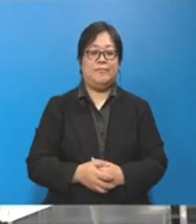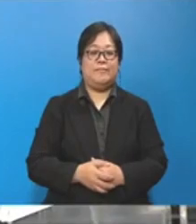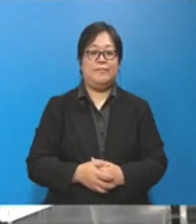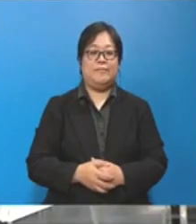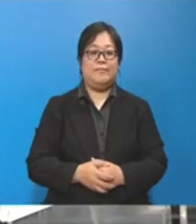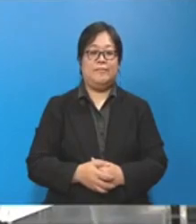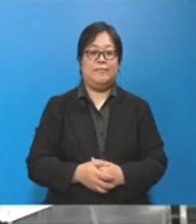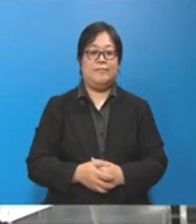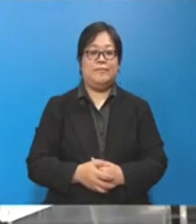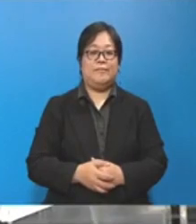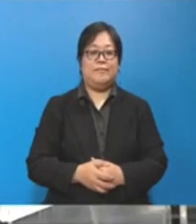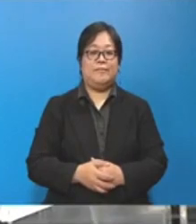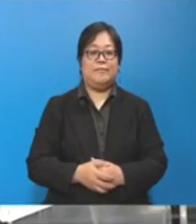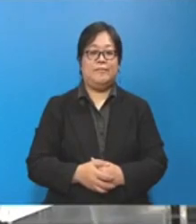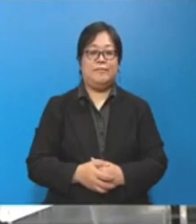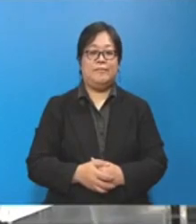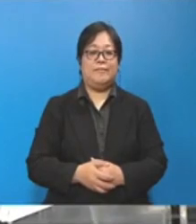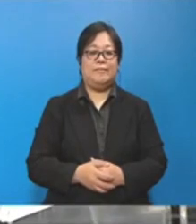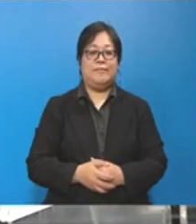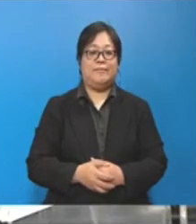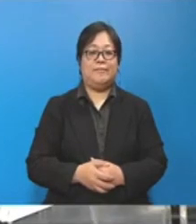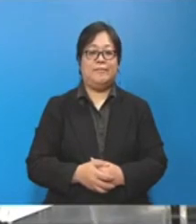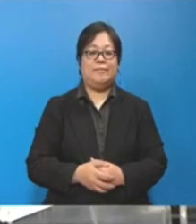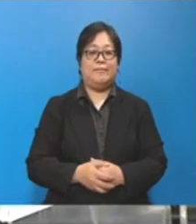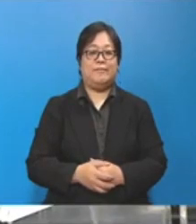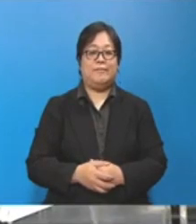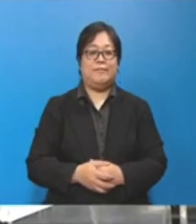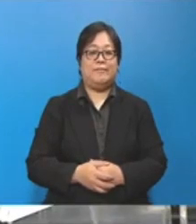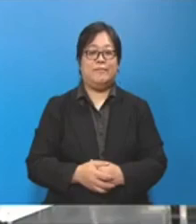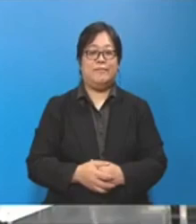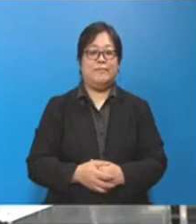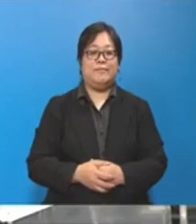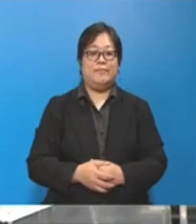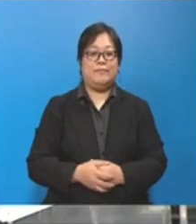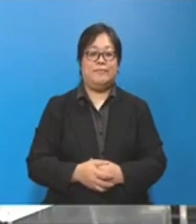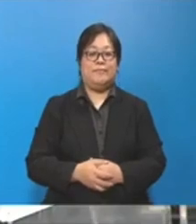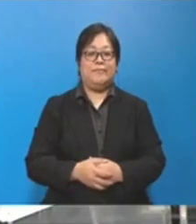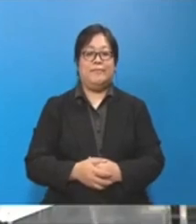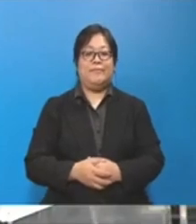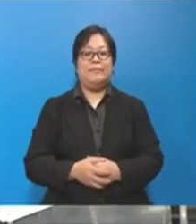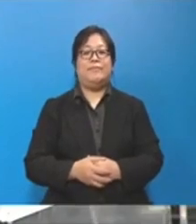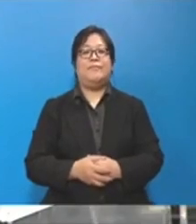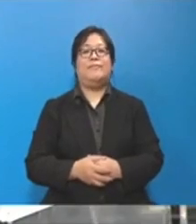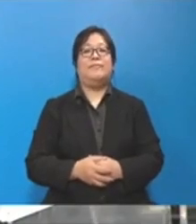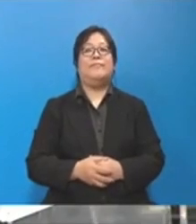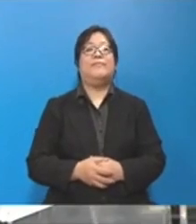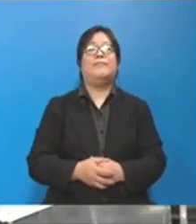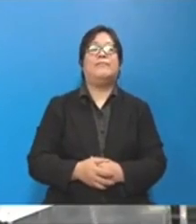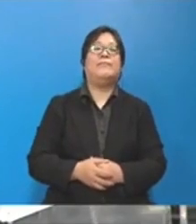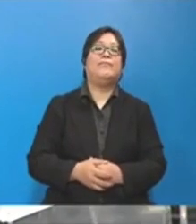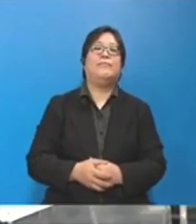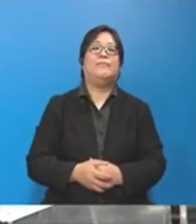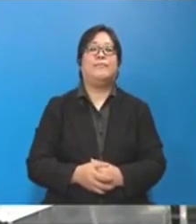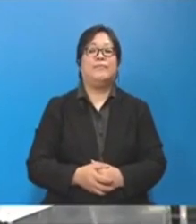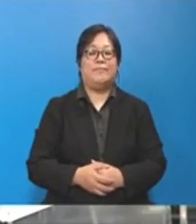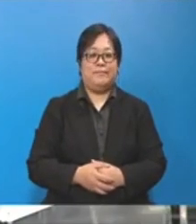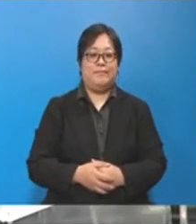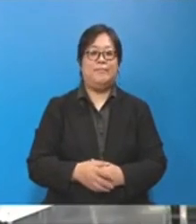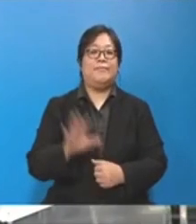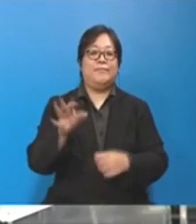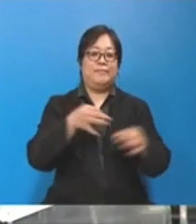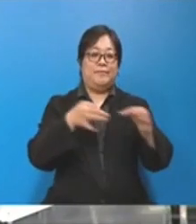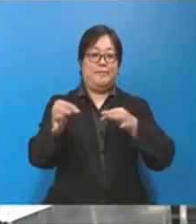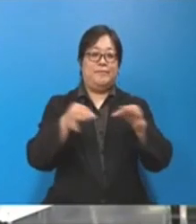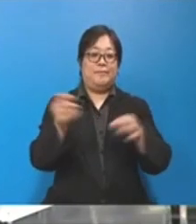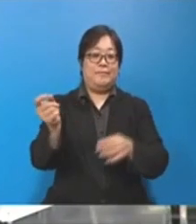amat mengasihi wah yang berperan berjihad untuk membela agamanya dalam barisan yang teratur rapi seolah-olah mereka